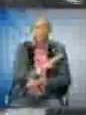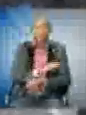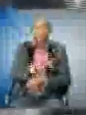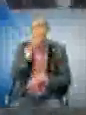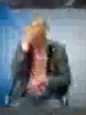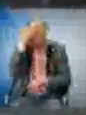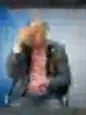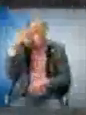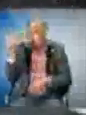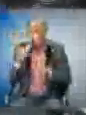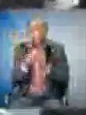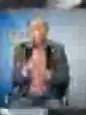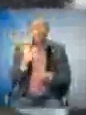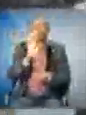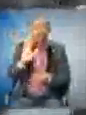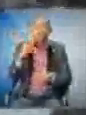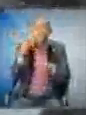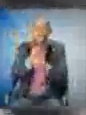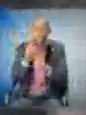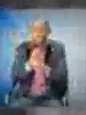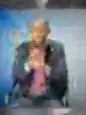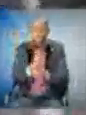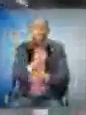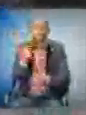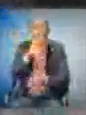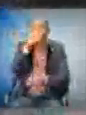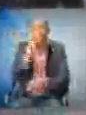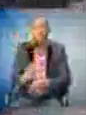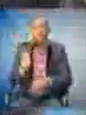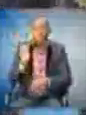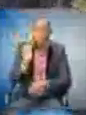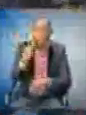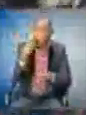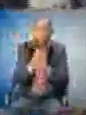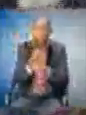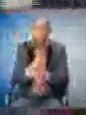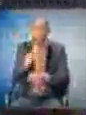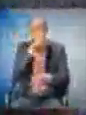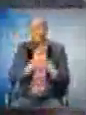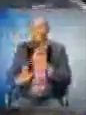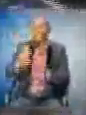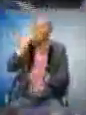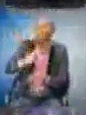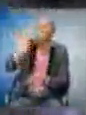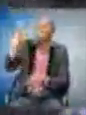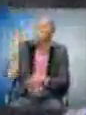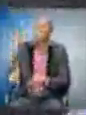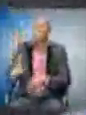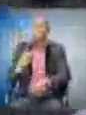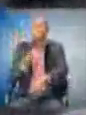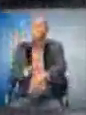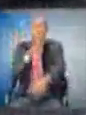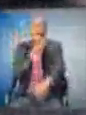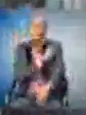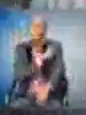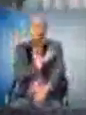parce que population jo kajie bien tutanza kwenda sa fait 66 km kable tuna remplacer mu mwenje